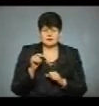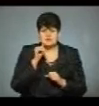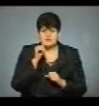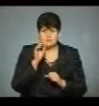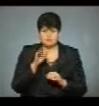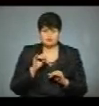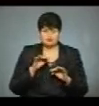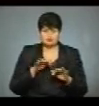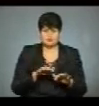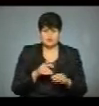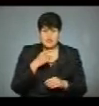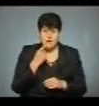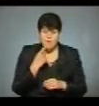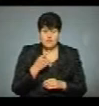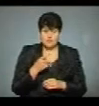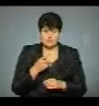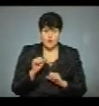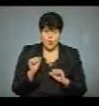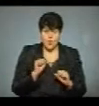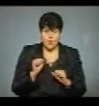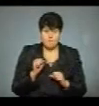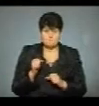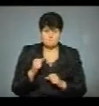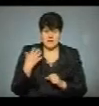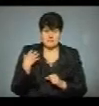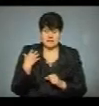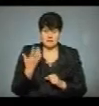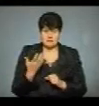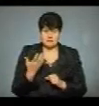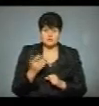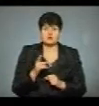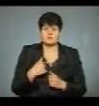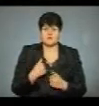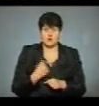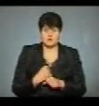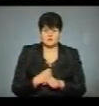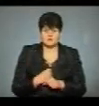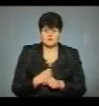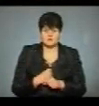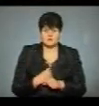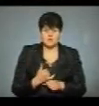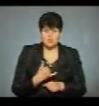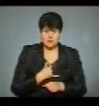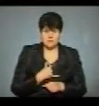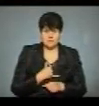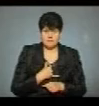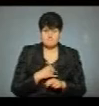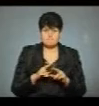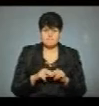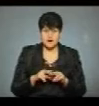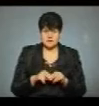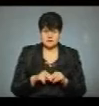штурмувати. А я кажу командира, кажу, слухай, що мені робити? Він каже, що як у мене